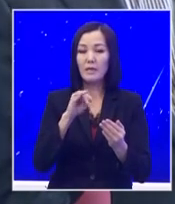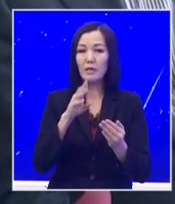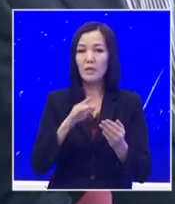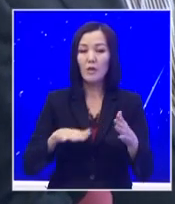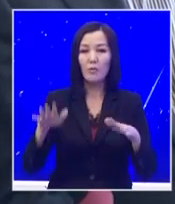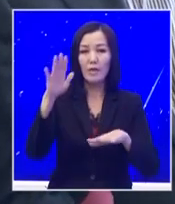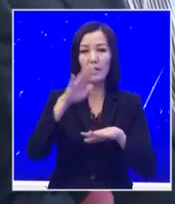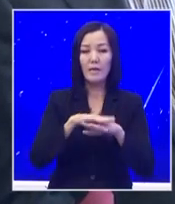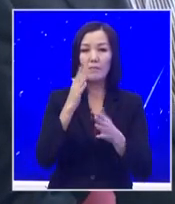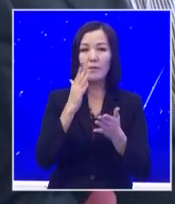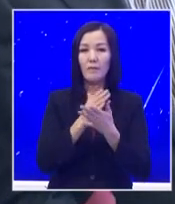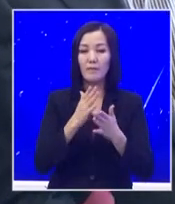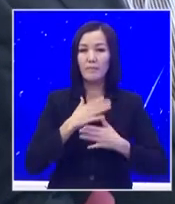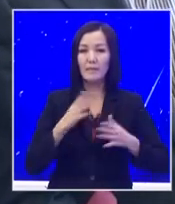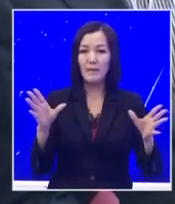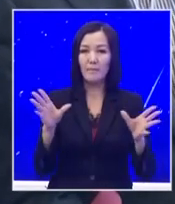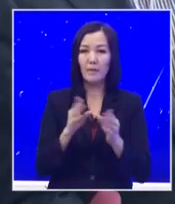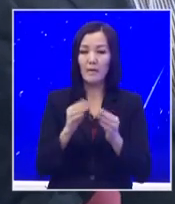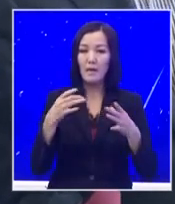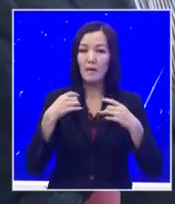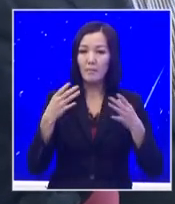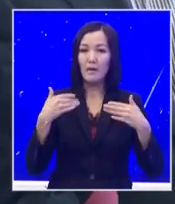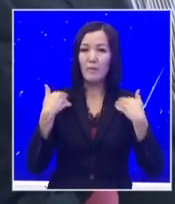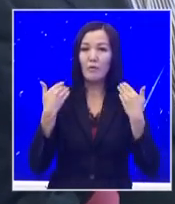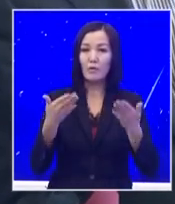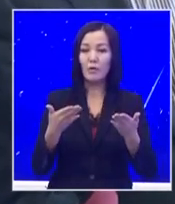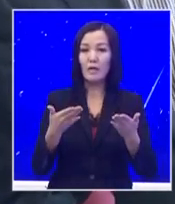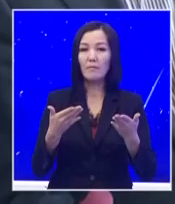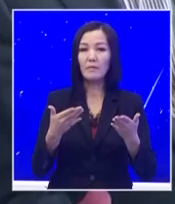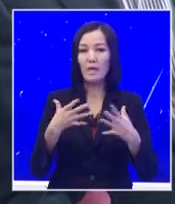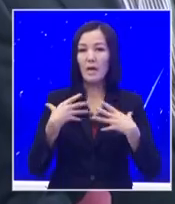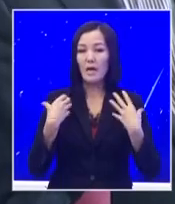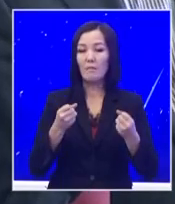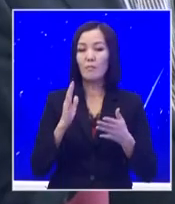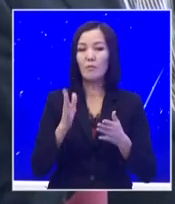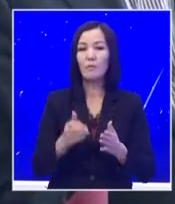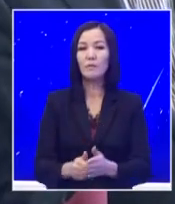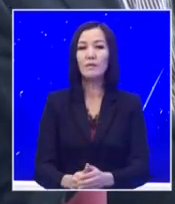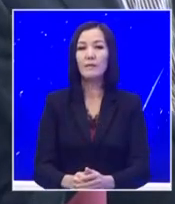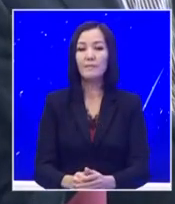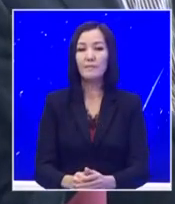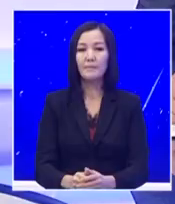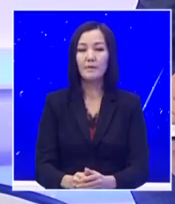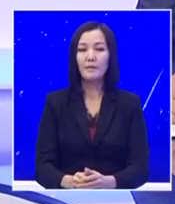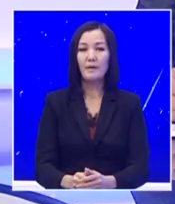бар. Бізде қосылып, осы мейраммен сіздерді құттықтаймыз. Аман болыңыздар.